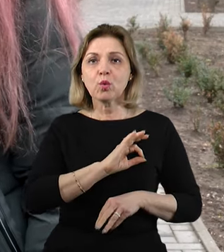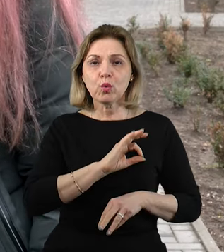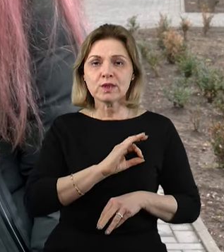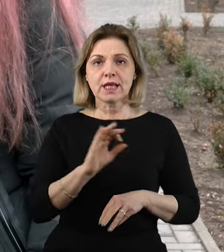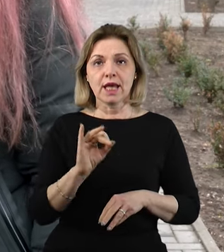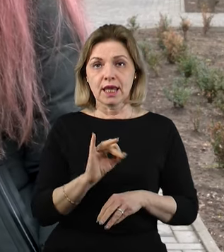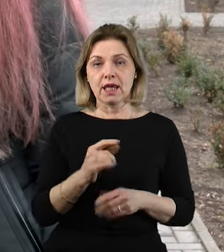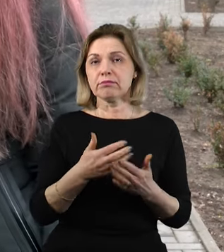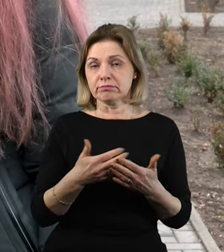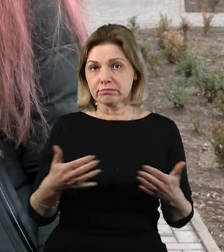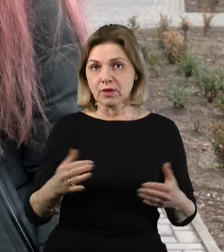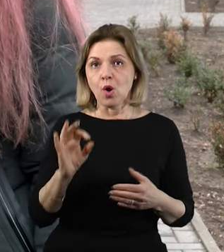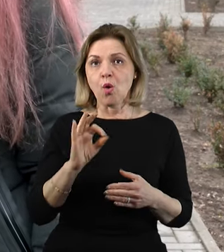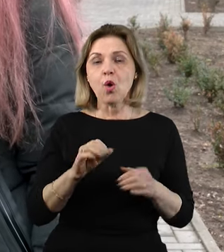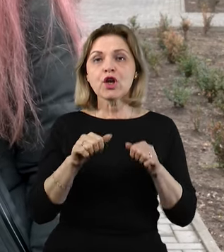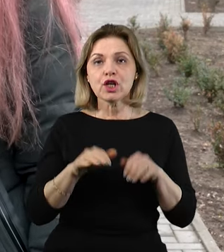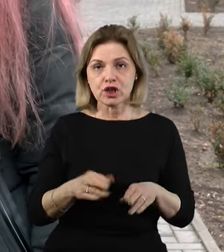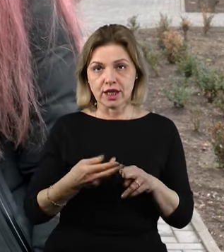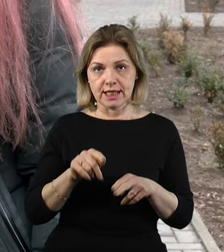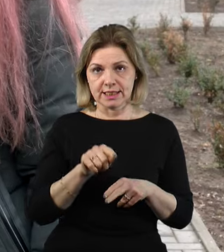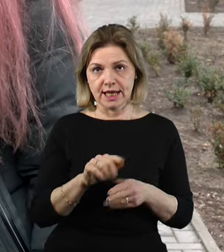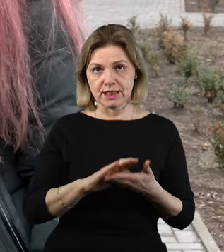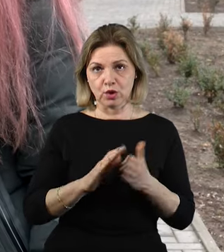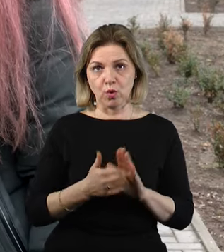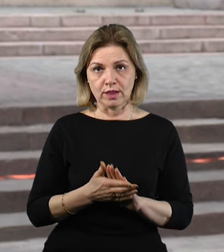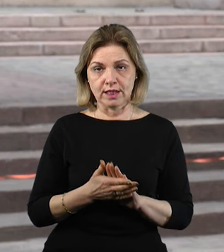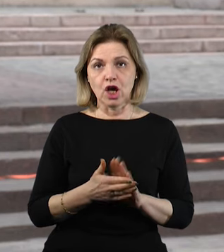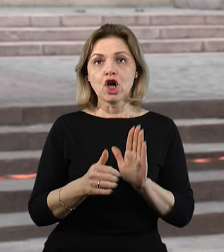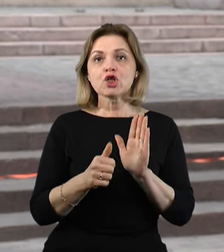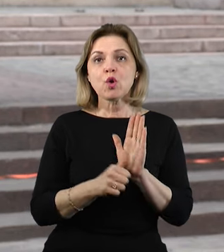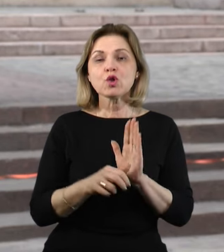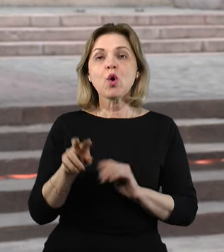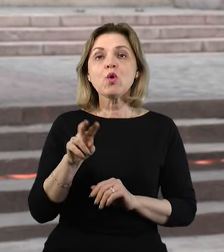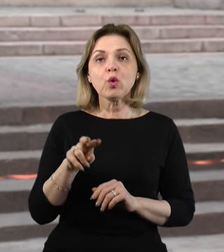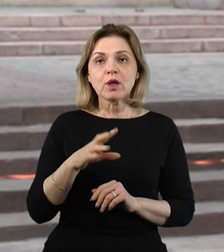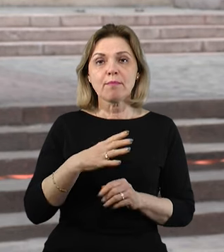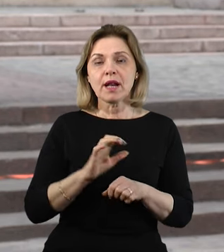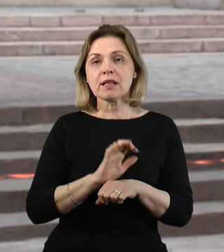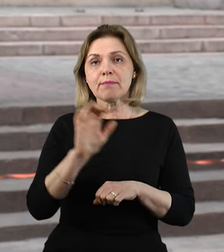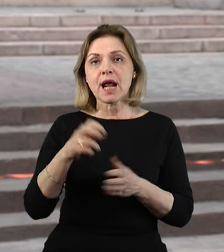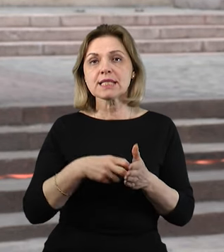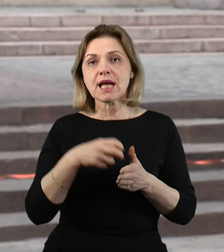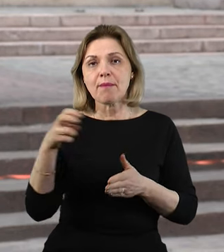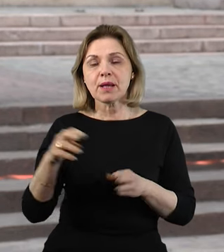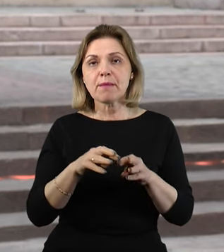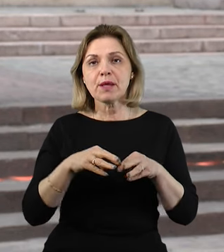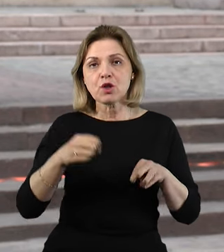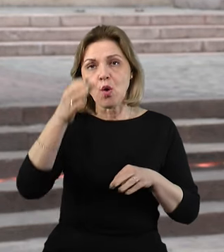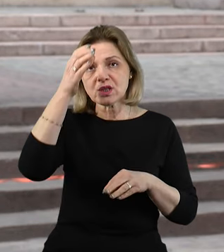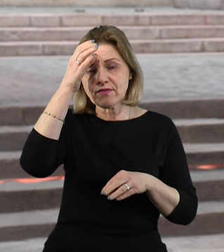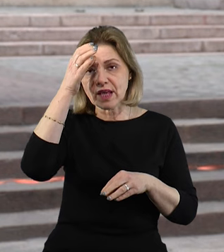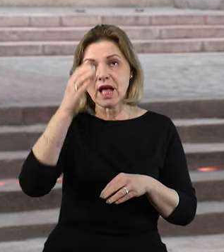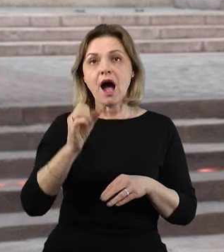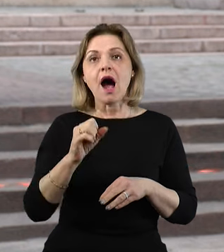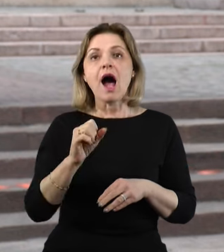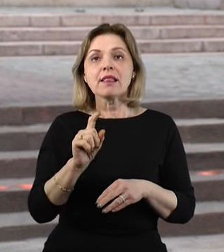МОН, щодо вирішення цієї ситуації. 6 лютого ми відправили запит міністру освіти і науки України